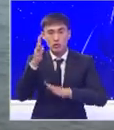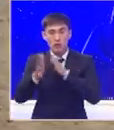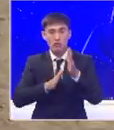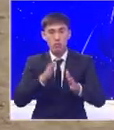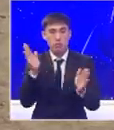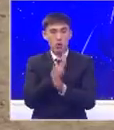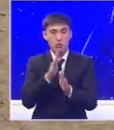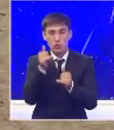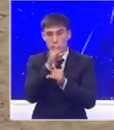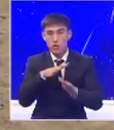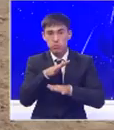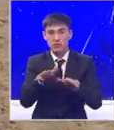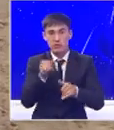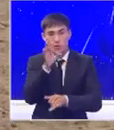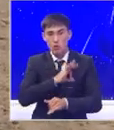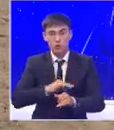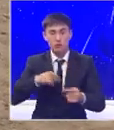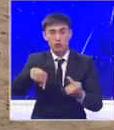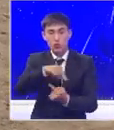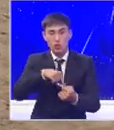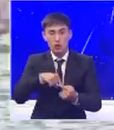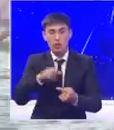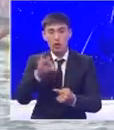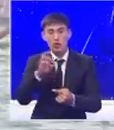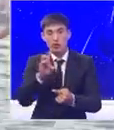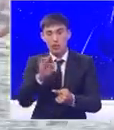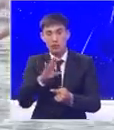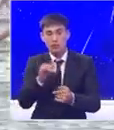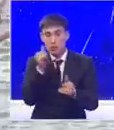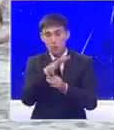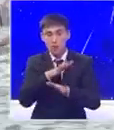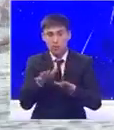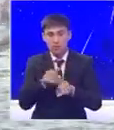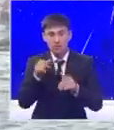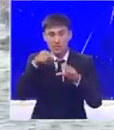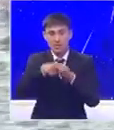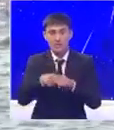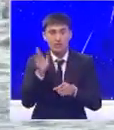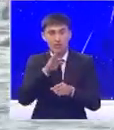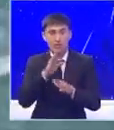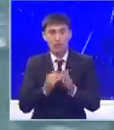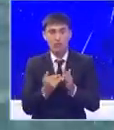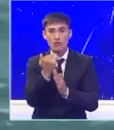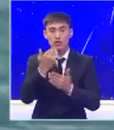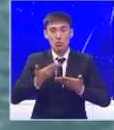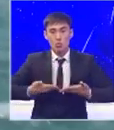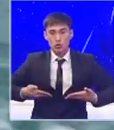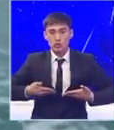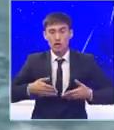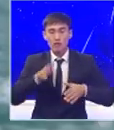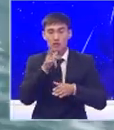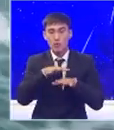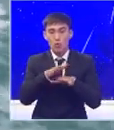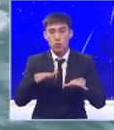не умея плавать не Пользуйтесь для плавания кругами надувными матрасами не умея плавать не заходите в воду выше пояса А во время